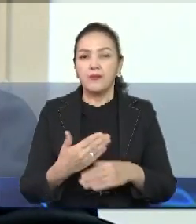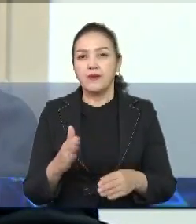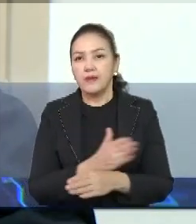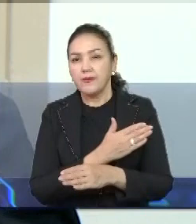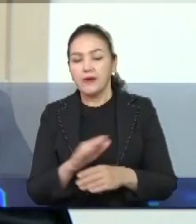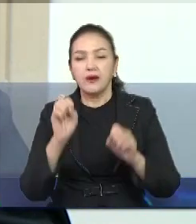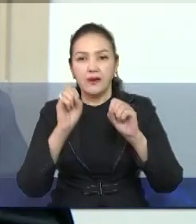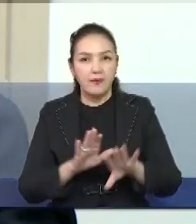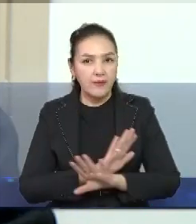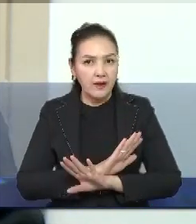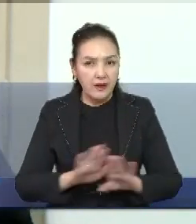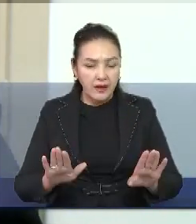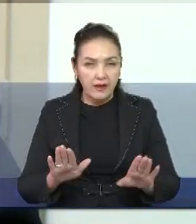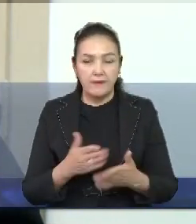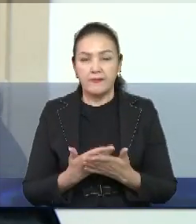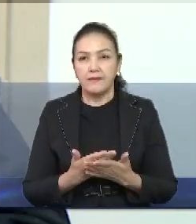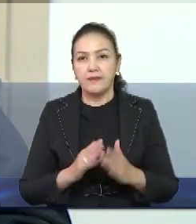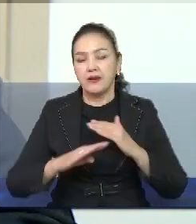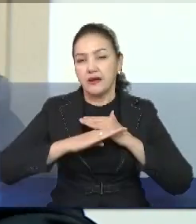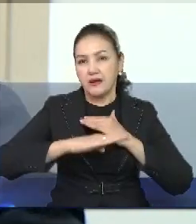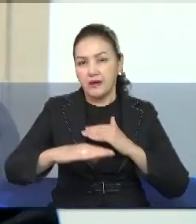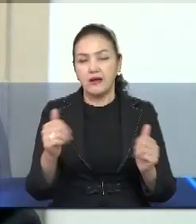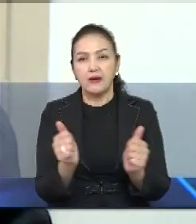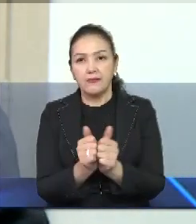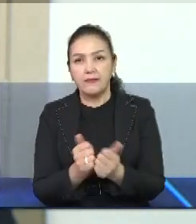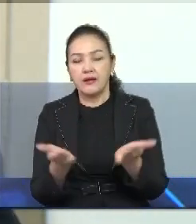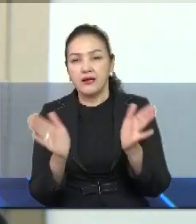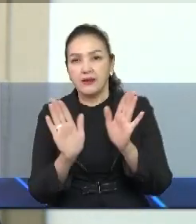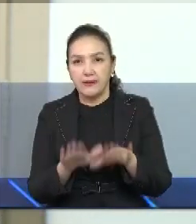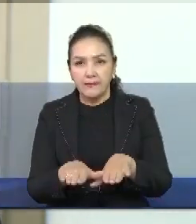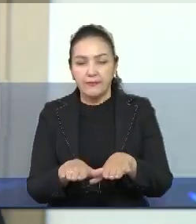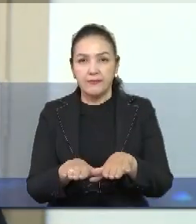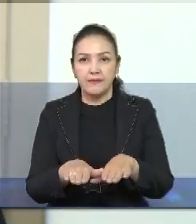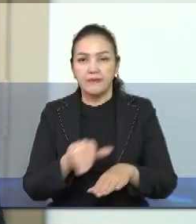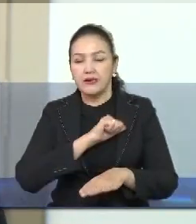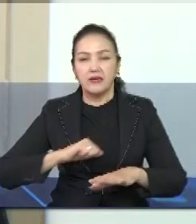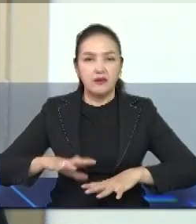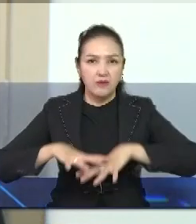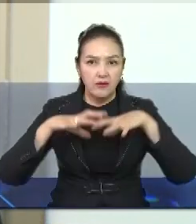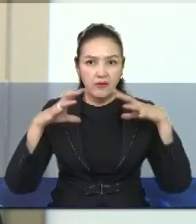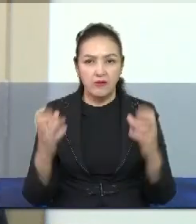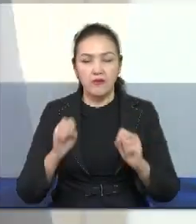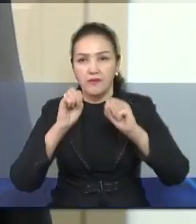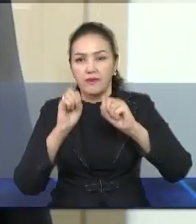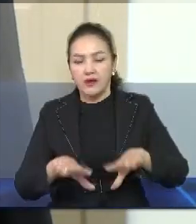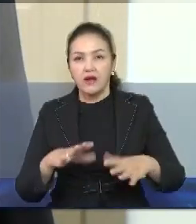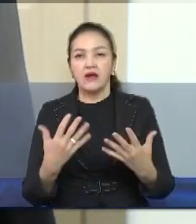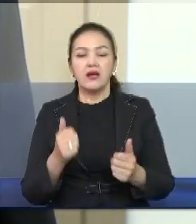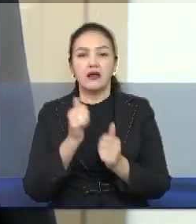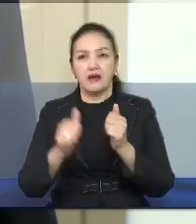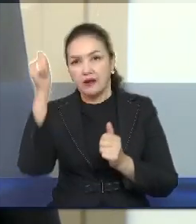жатқан қалдықтар емес, сол полигонның айналасында жатқан. Әйтпесе ол және ең ірі қалдықтар болып есептеледі. Жыл